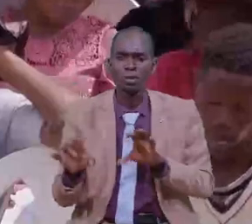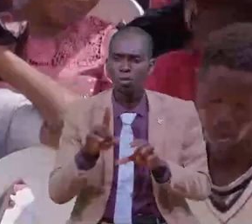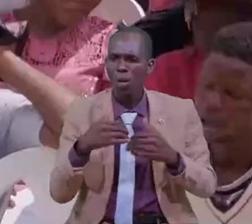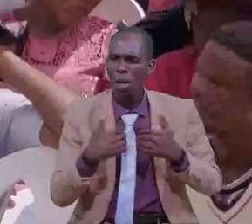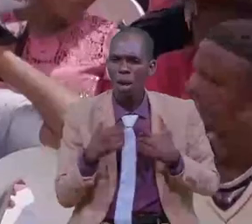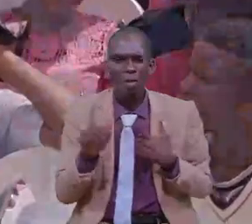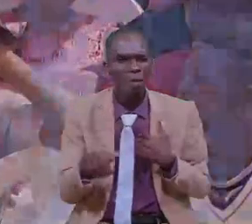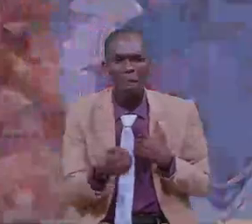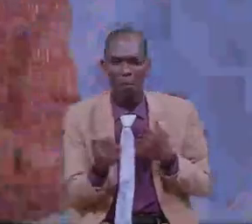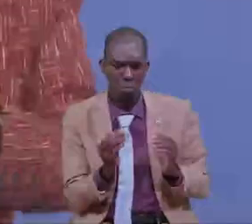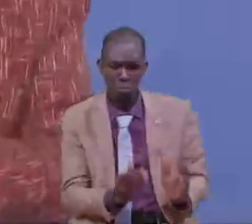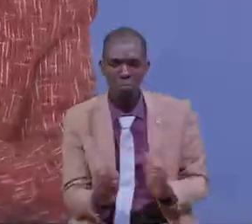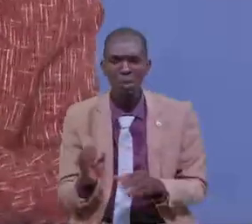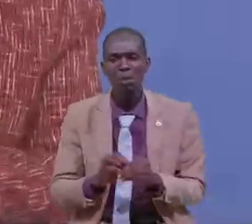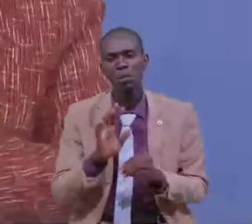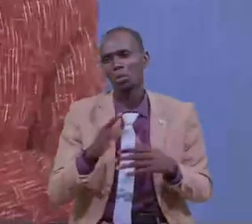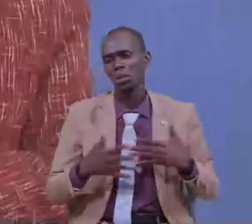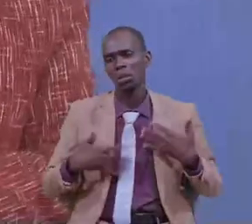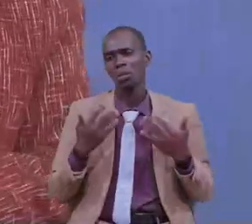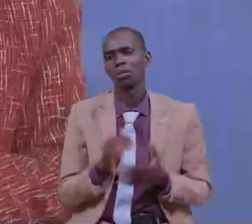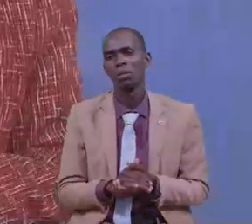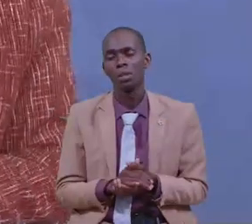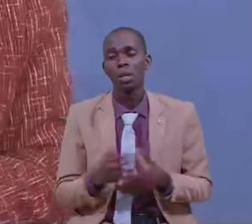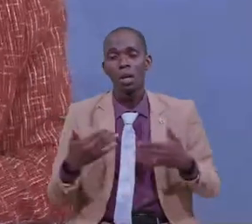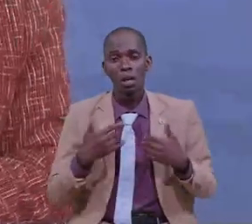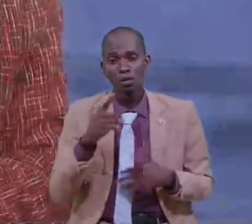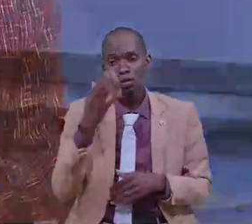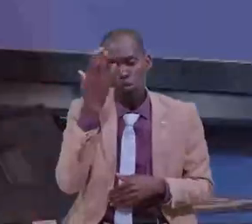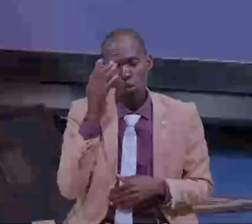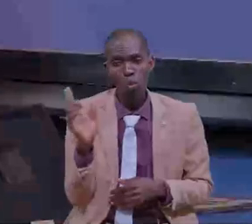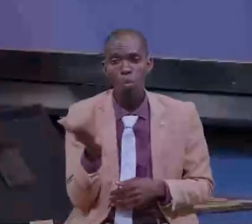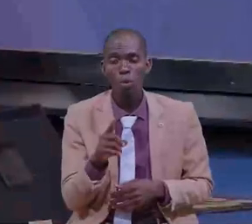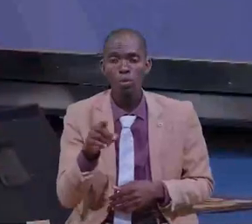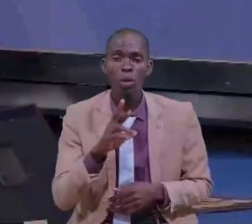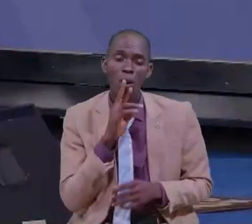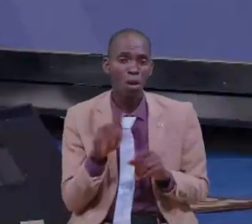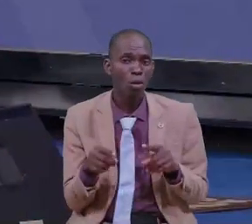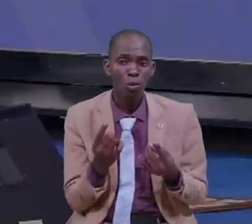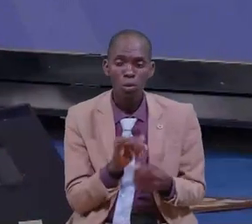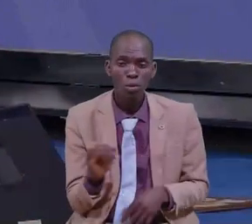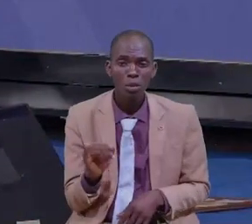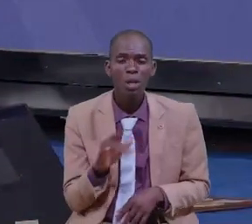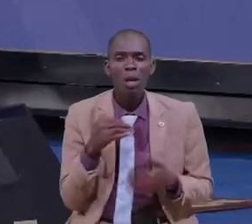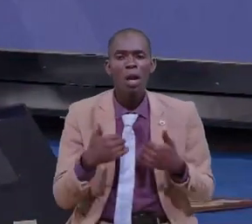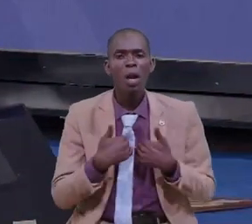Est-ce que tu as une planification pour ta vie? Est-ce que tu sais là où tu vas?